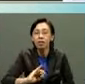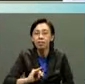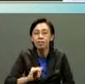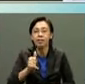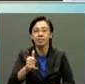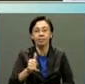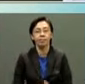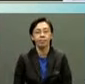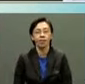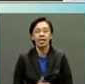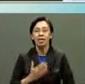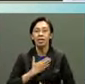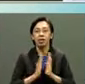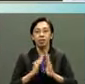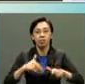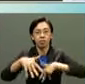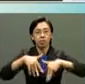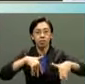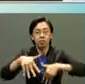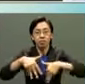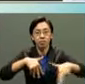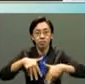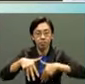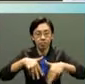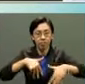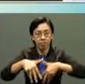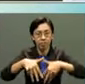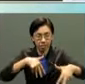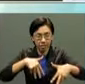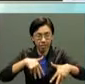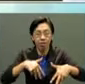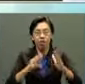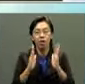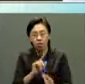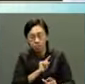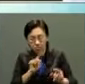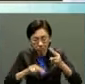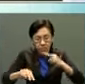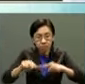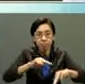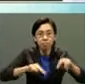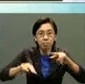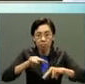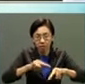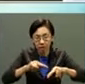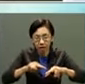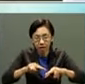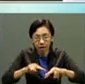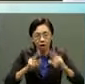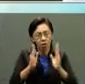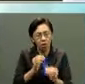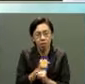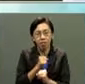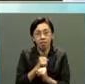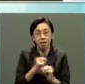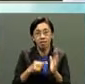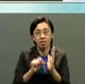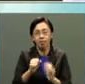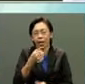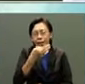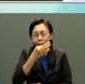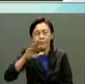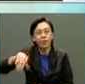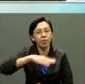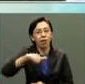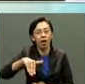องขอบคุณพี่น้องประชาชนกับทางผู้ที่ดูแลเรื่องนี้ทุกๆท่านในจังหวัดสมุทรสาคร